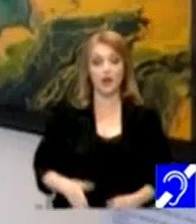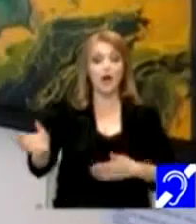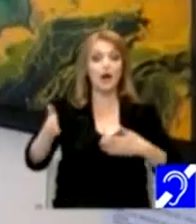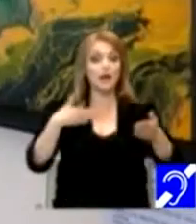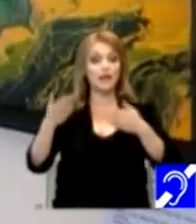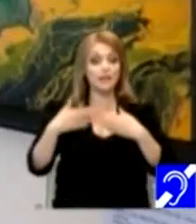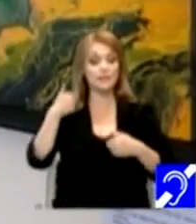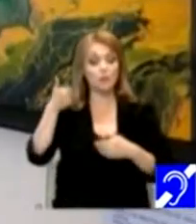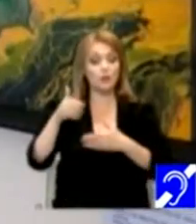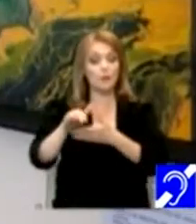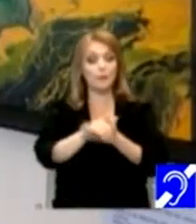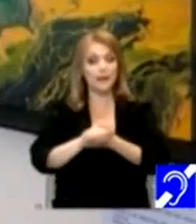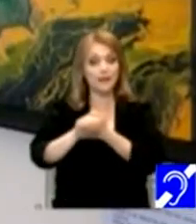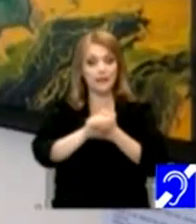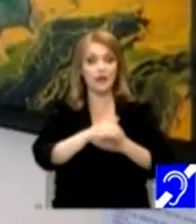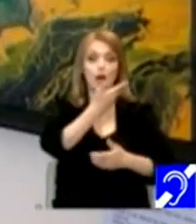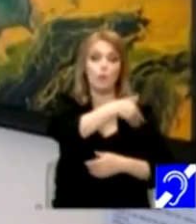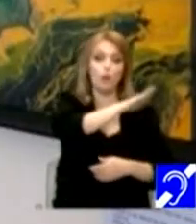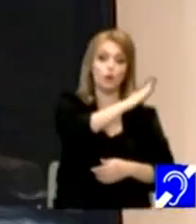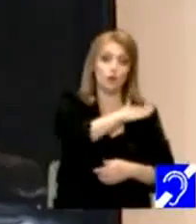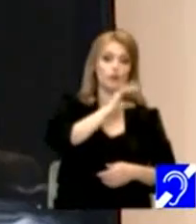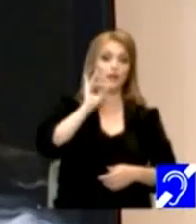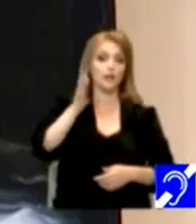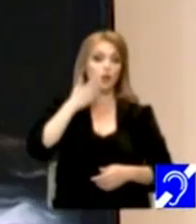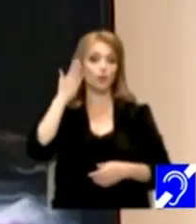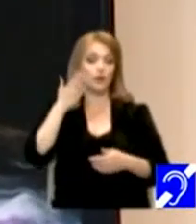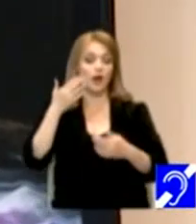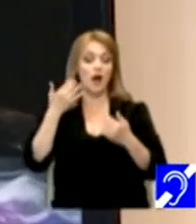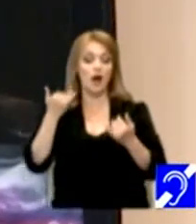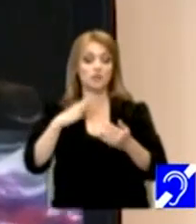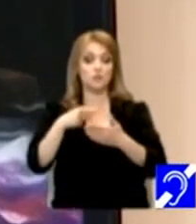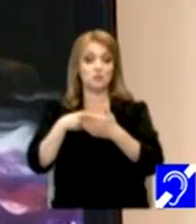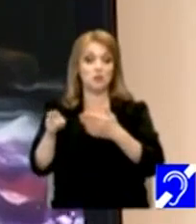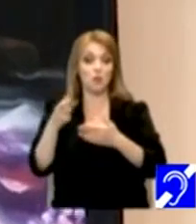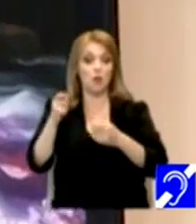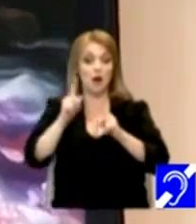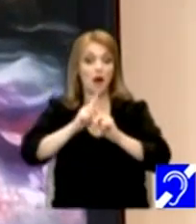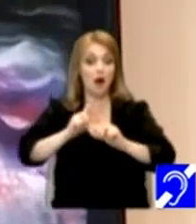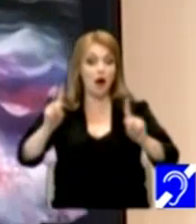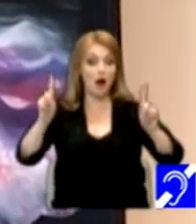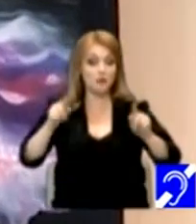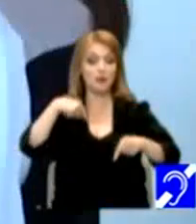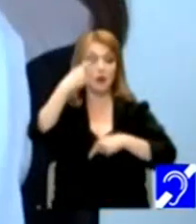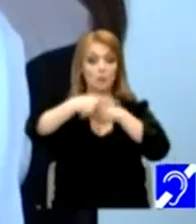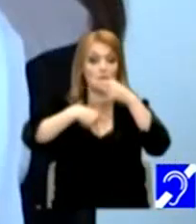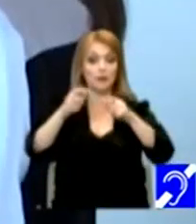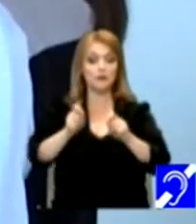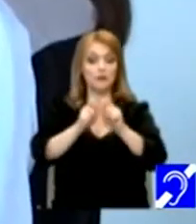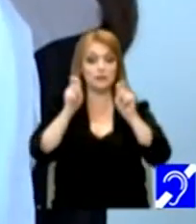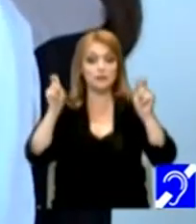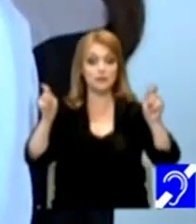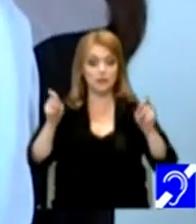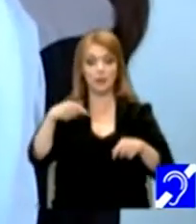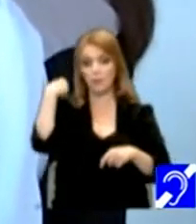Relațiile de bună prietenie dintre Polonia și România au fost marcate într-un mod inedit prin deschiderea unei expoziții personale de